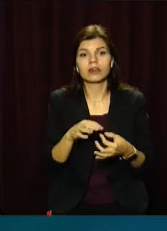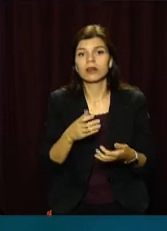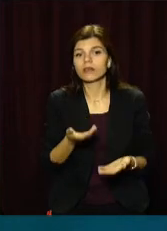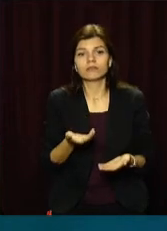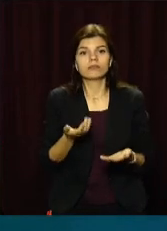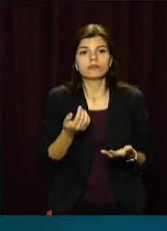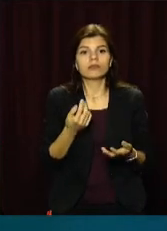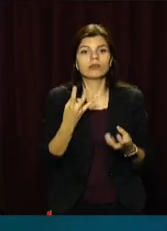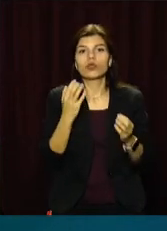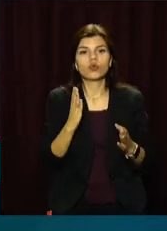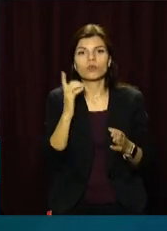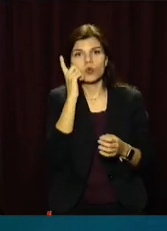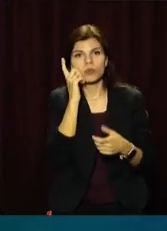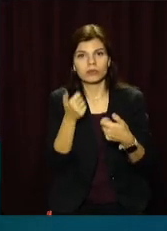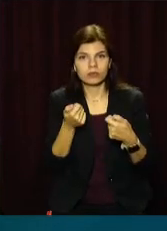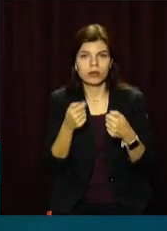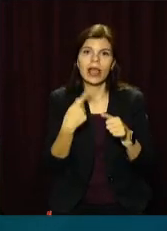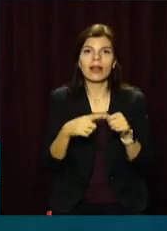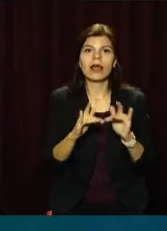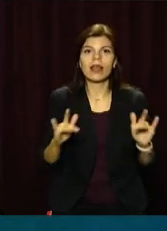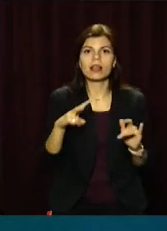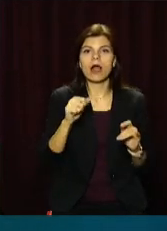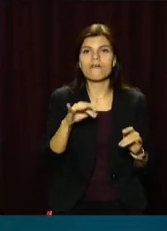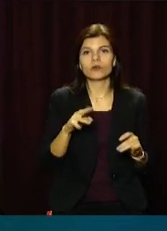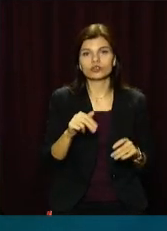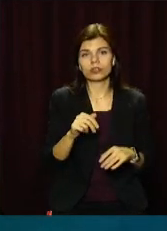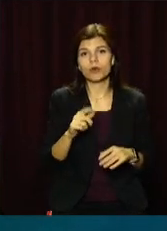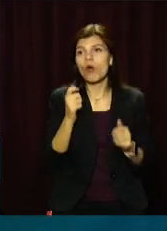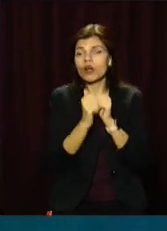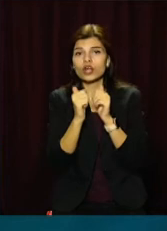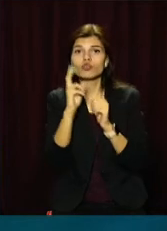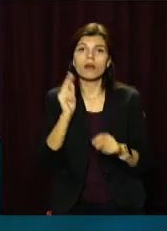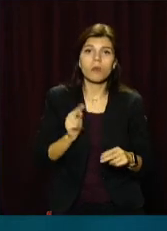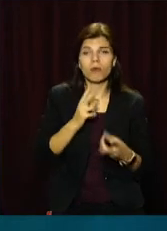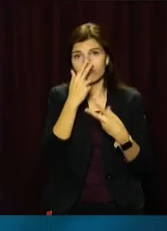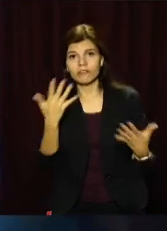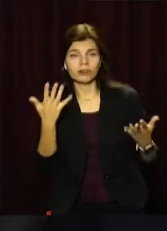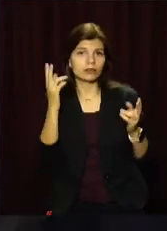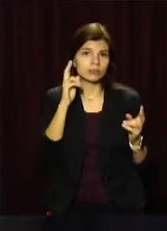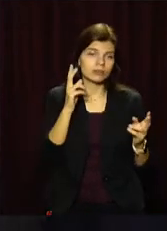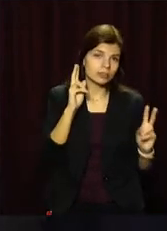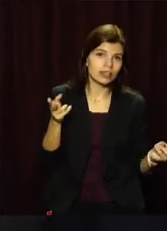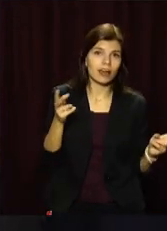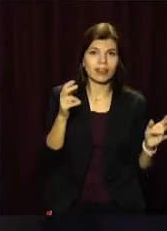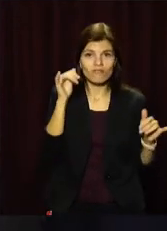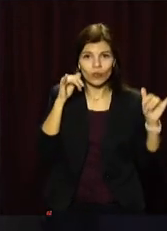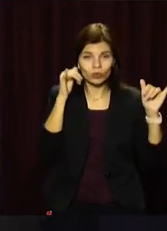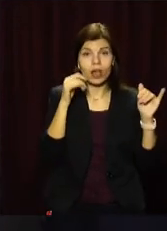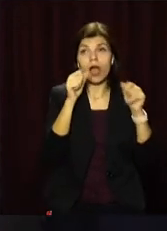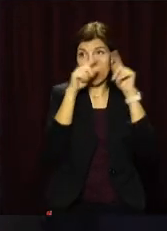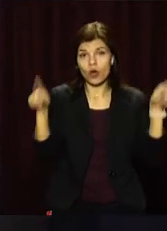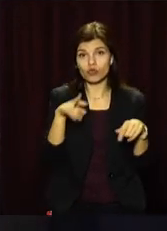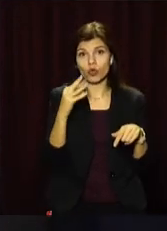там в телефонах чи на лавочках біля під'їзду. У кожного свій ритм, у кожного своя робота. І правильна дошка оголошення, яка